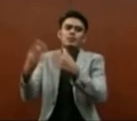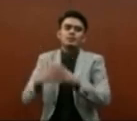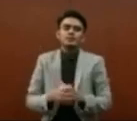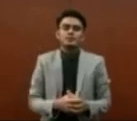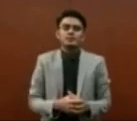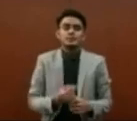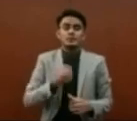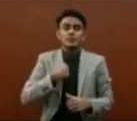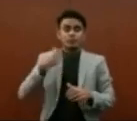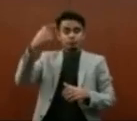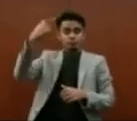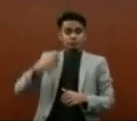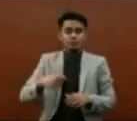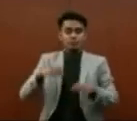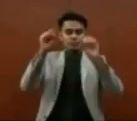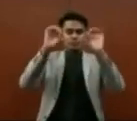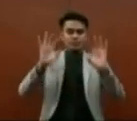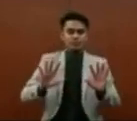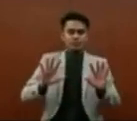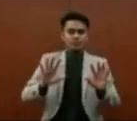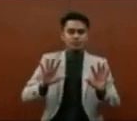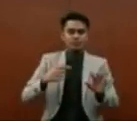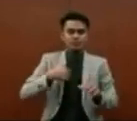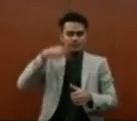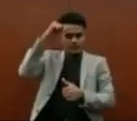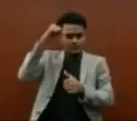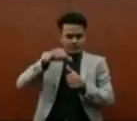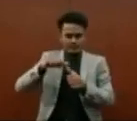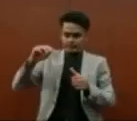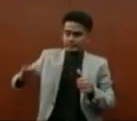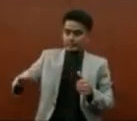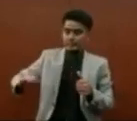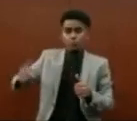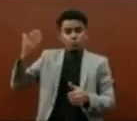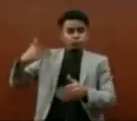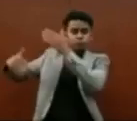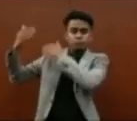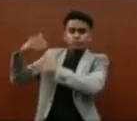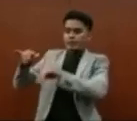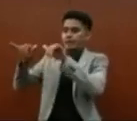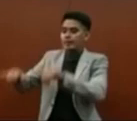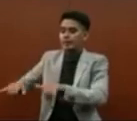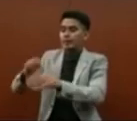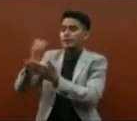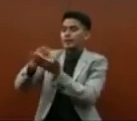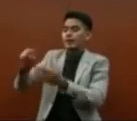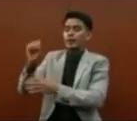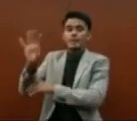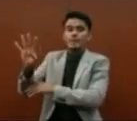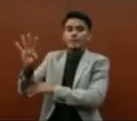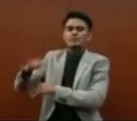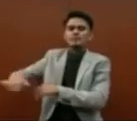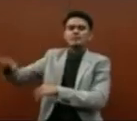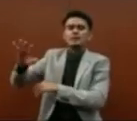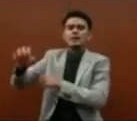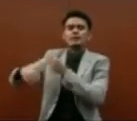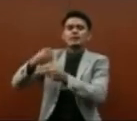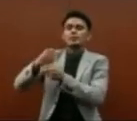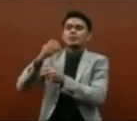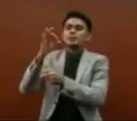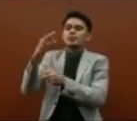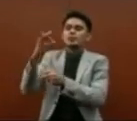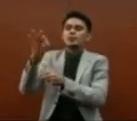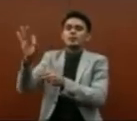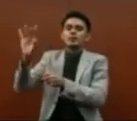jatisalam saya masih ingat ketika saya masih kecil dan menetap di sesi 4 yaitu sekitar Tahun 1948